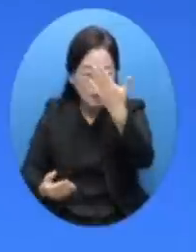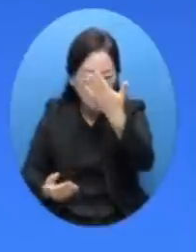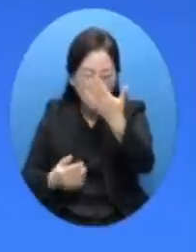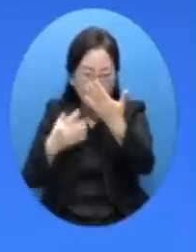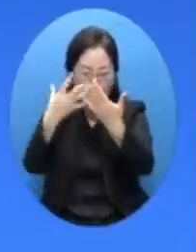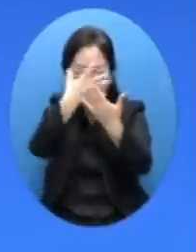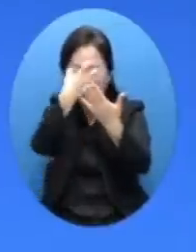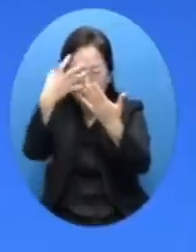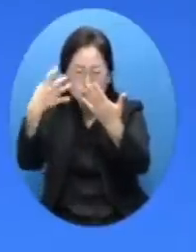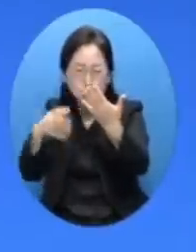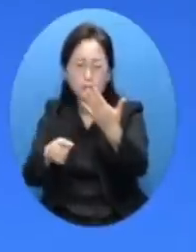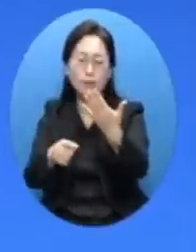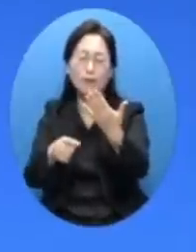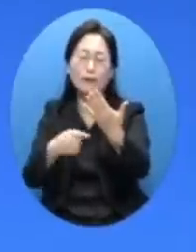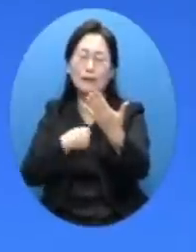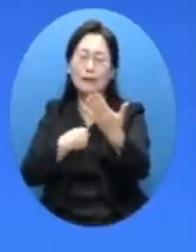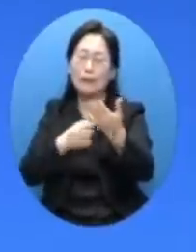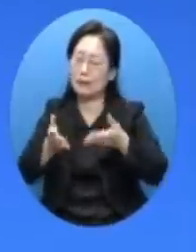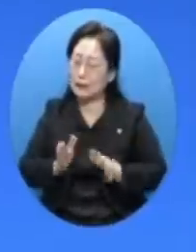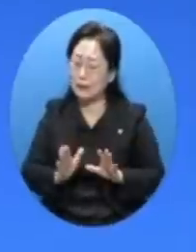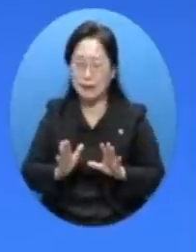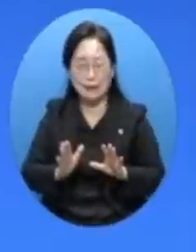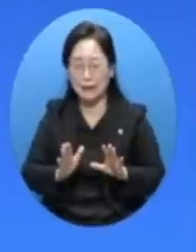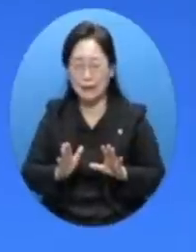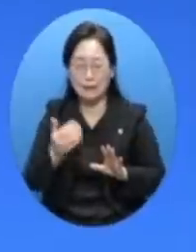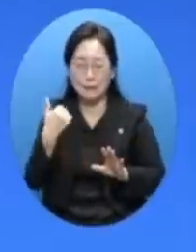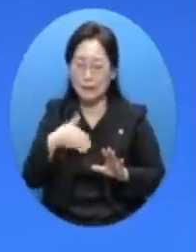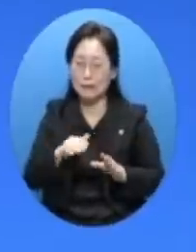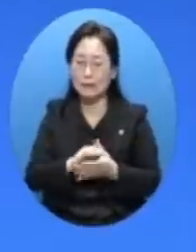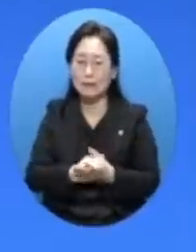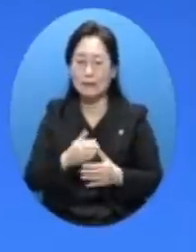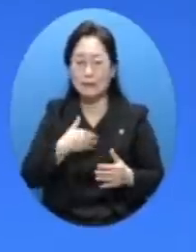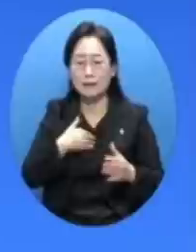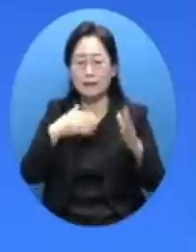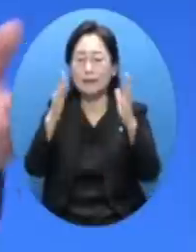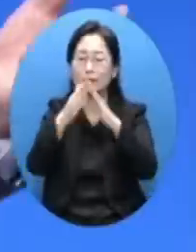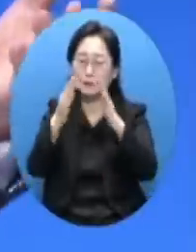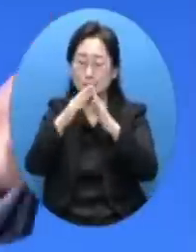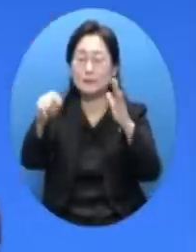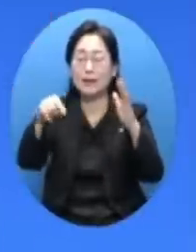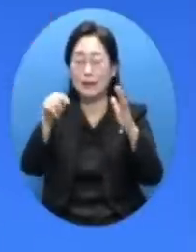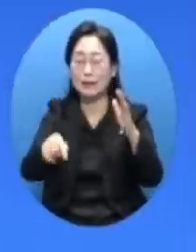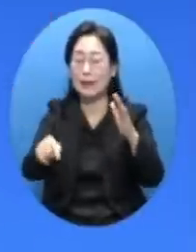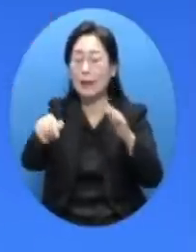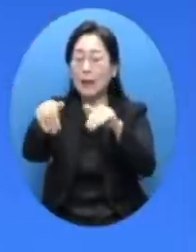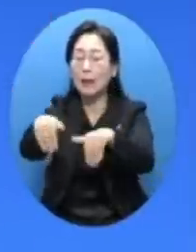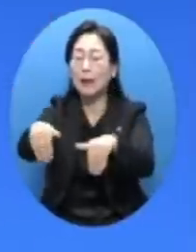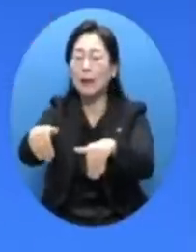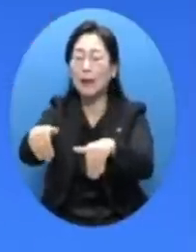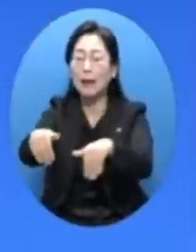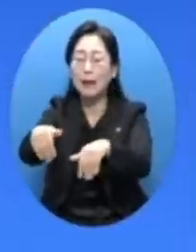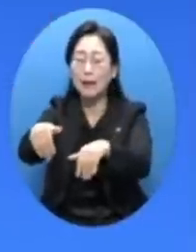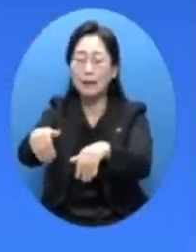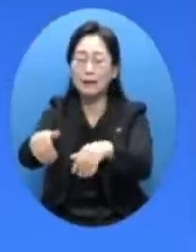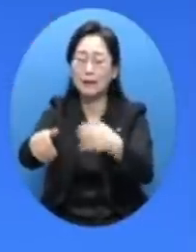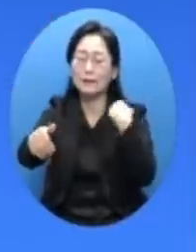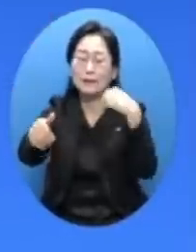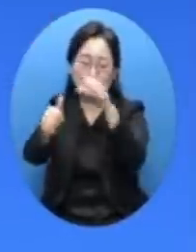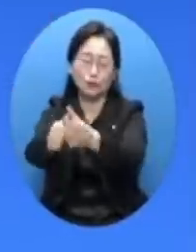쪼글쪼글해지고 이제 내가 언제 또 아이를 낳겠나? 에이, 우리 집에 데리고 있는 제 제나 상속자로